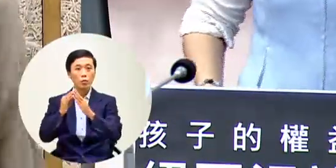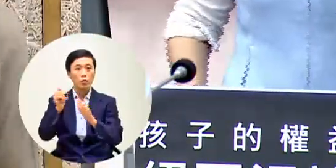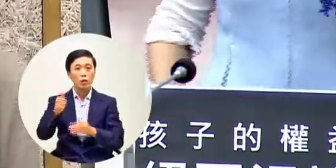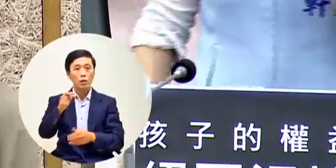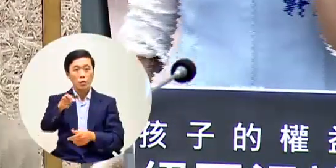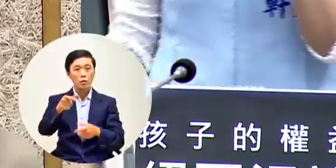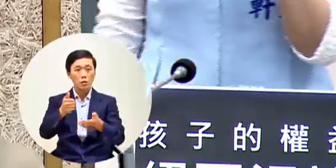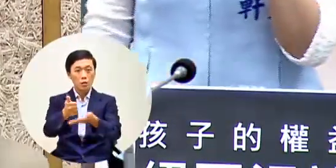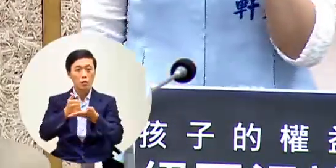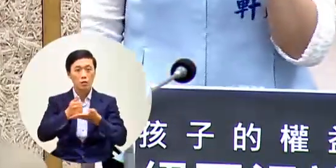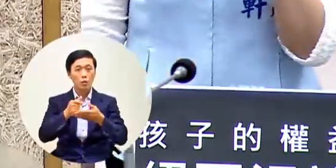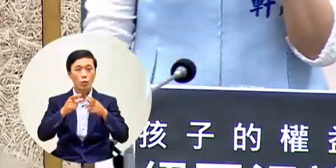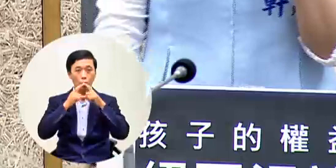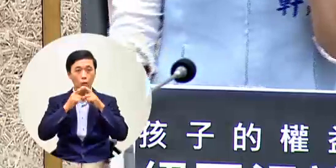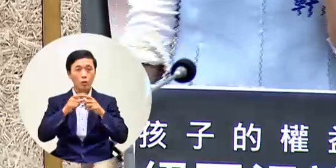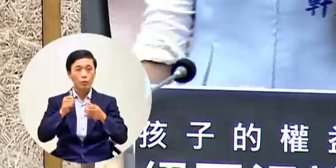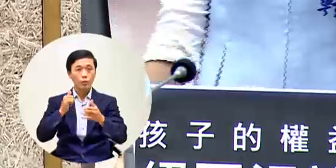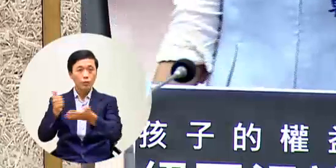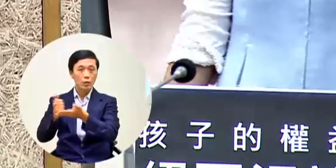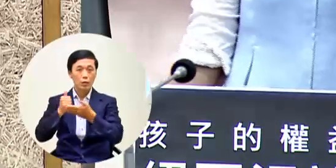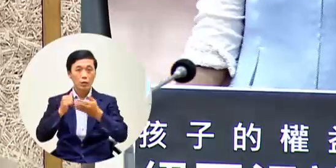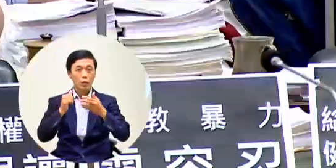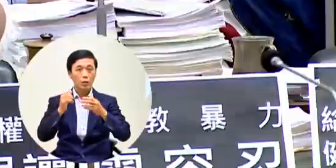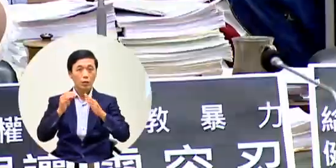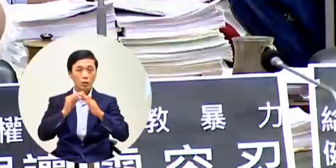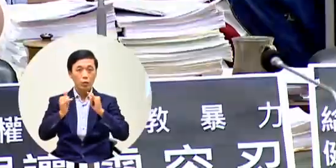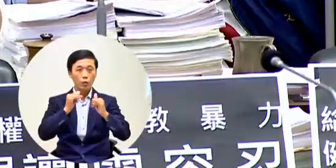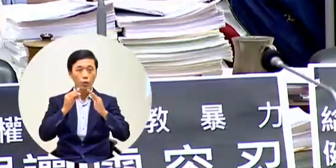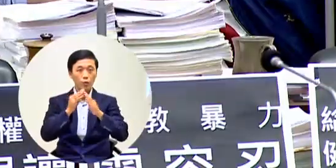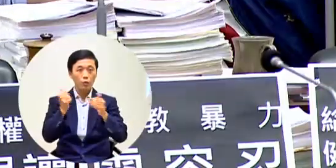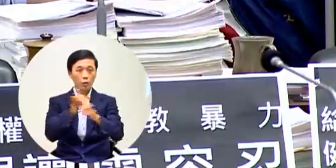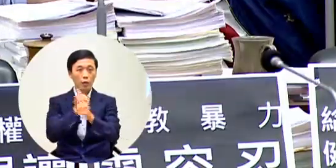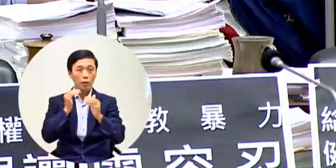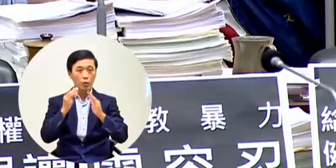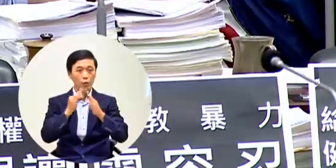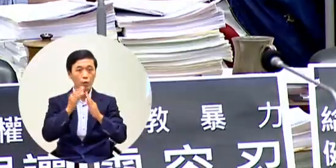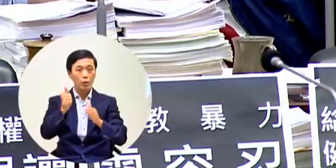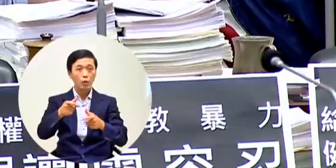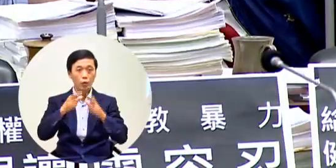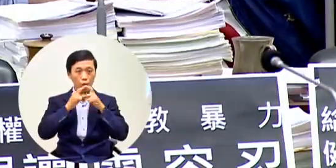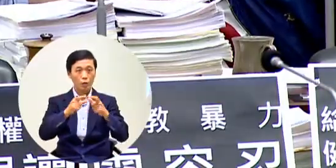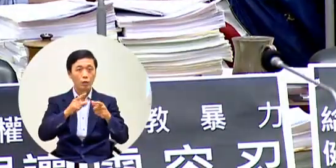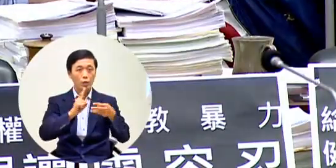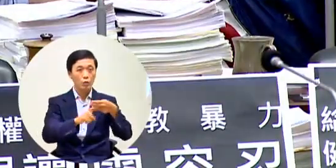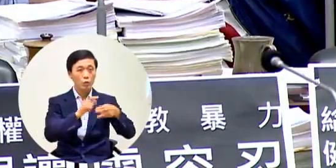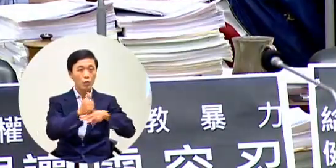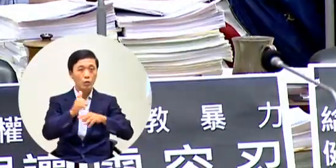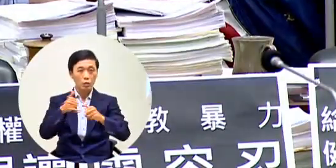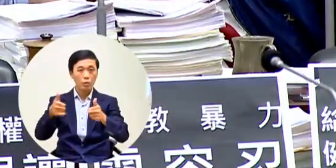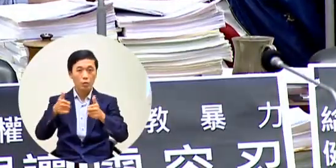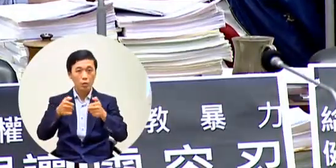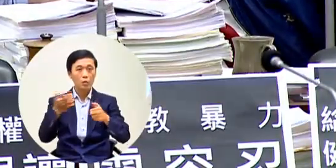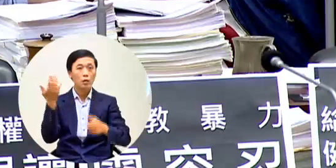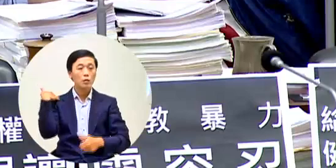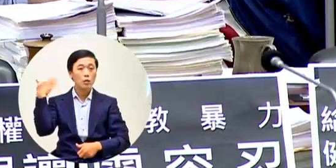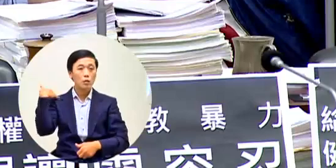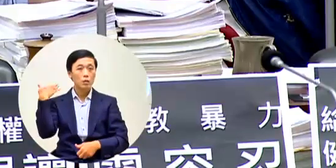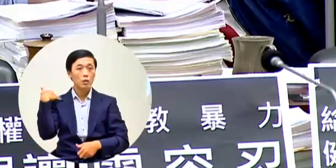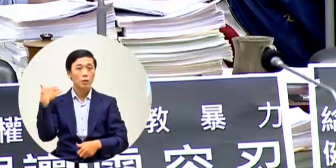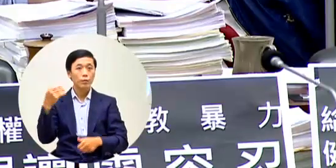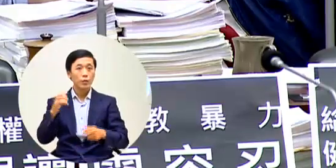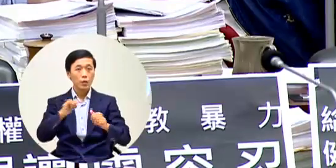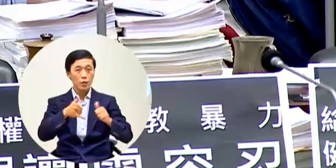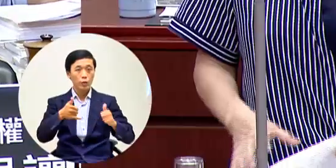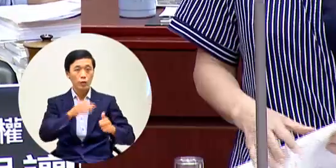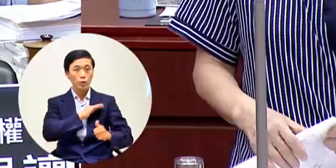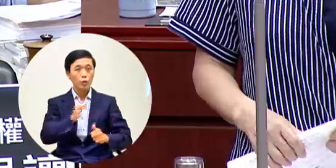复。 请社会局谢代理局长答复。 谢谢主席，谢谢议员哈。那有关上次，邱议员有